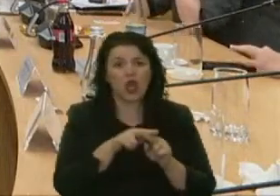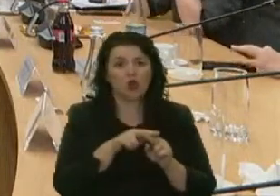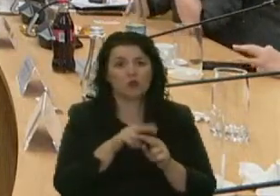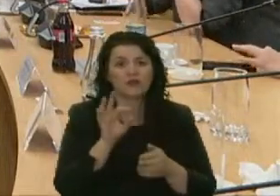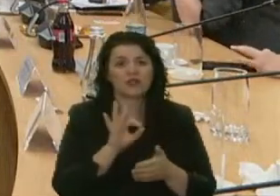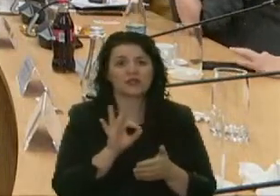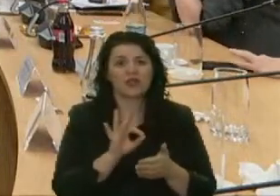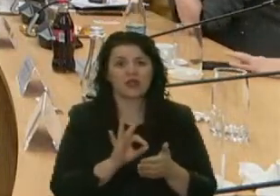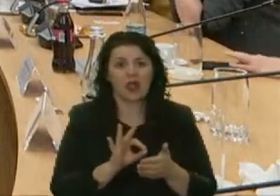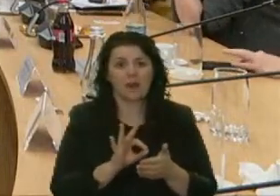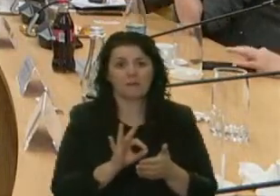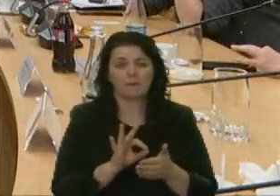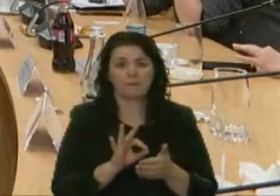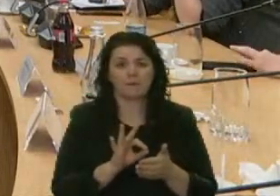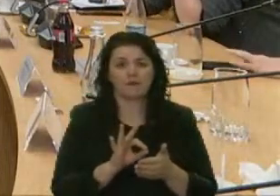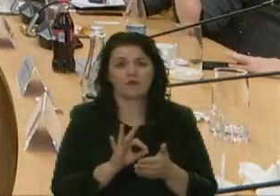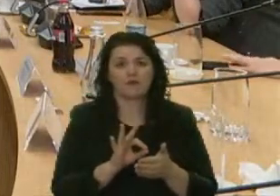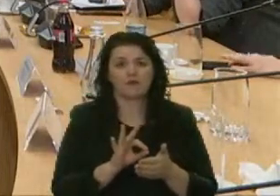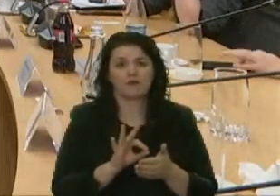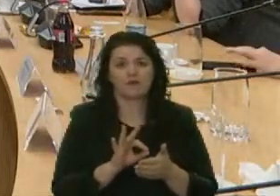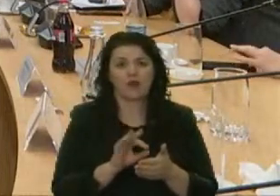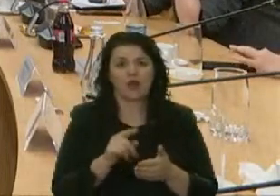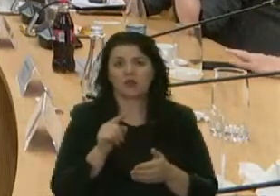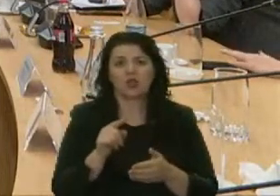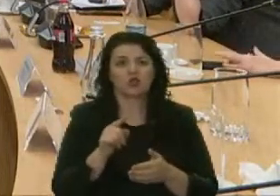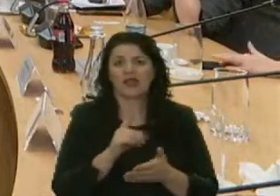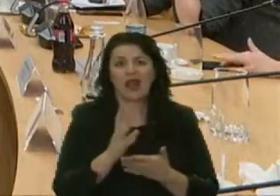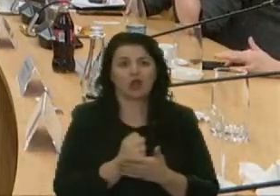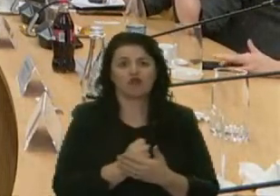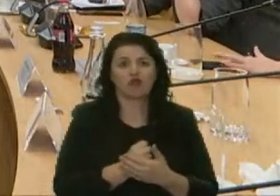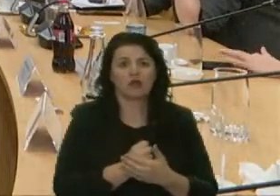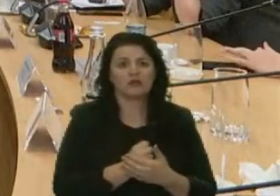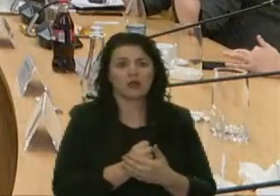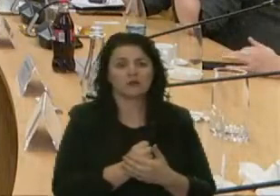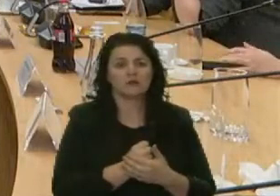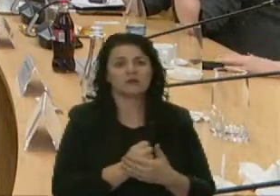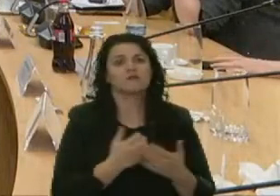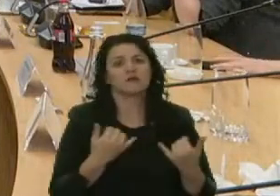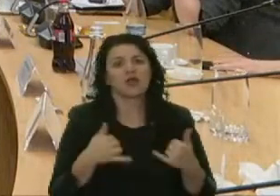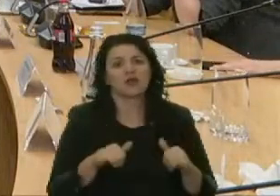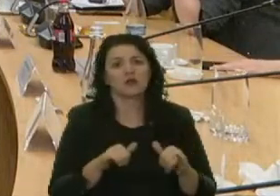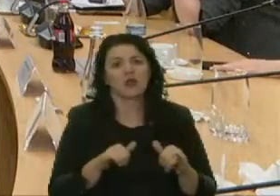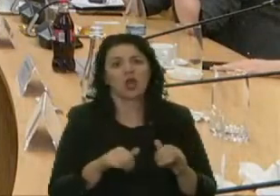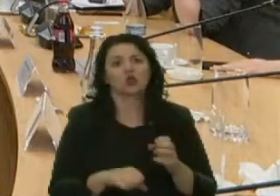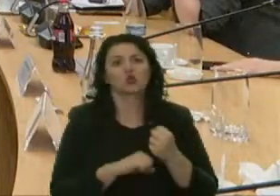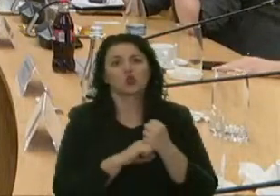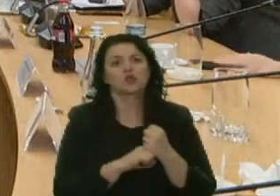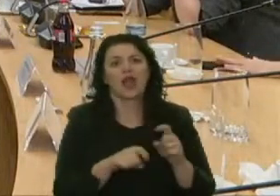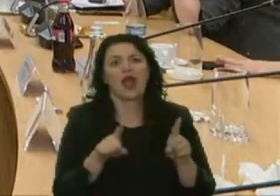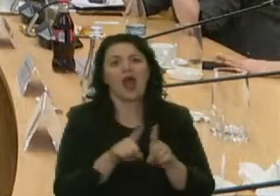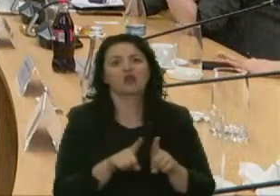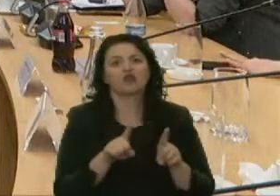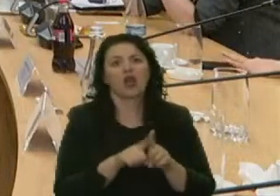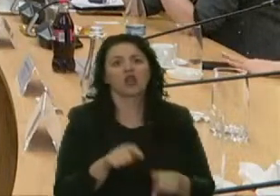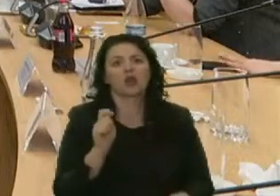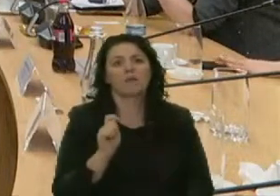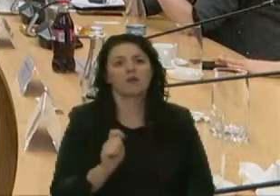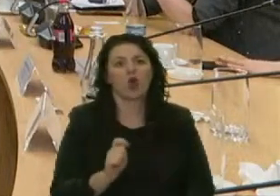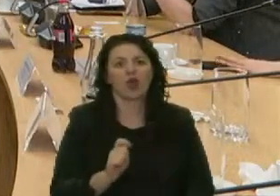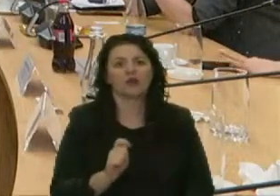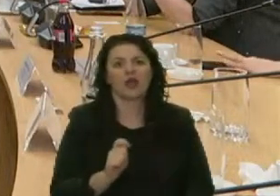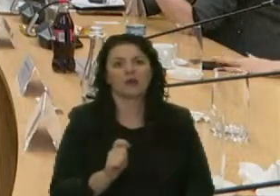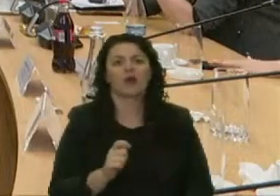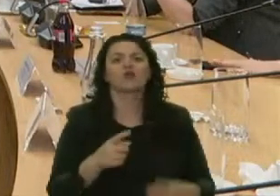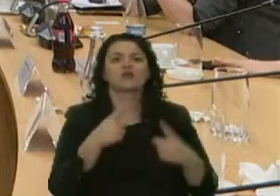proiectul peste grila de finanțare și atunci nu are șanse și ce se întâmplă susții tot timpul aceleași proiecte am avut dezbaterea